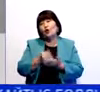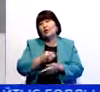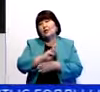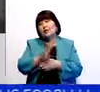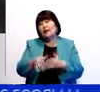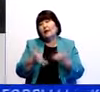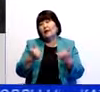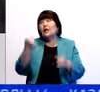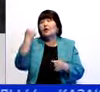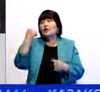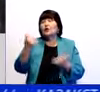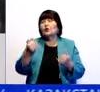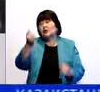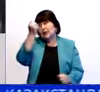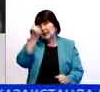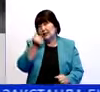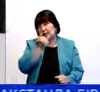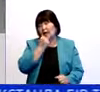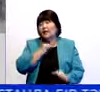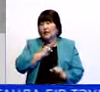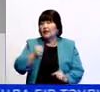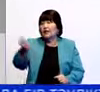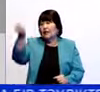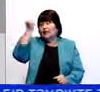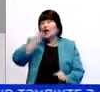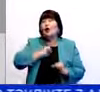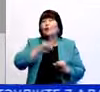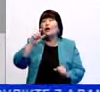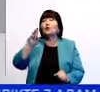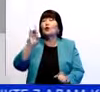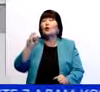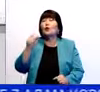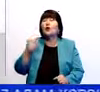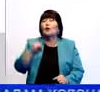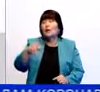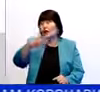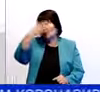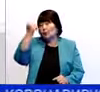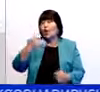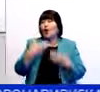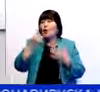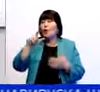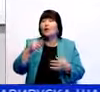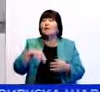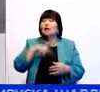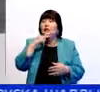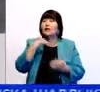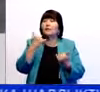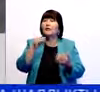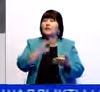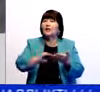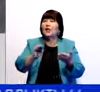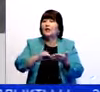арналды. Жеңіс үшін рахмет, ерлікке тағзым, батырлардың рухы мәңгі өшпейді деп оқырмандар жылы лебізін жаудырып